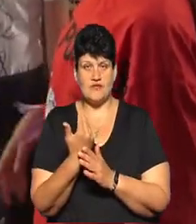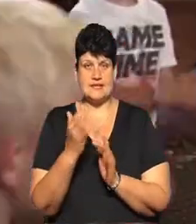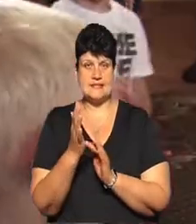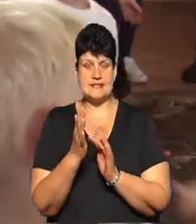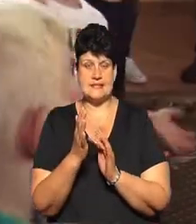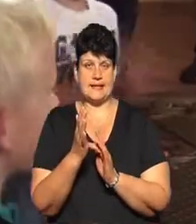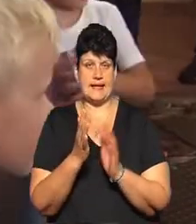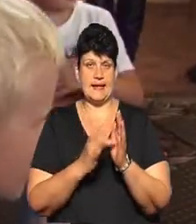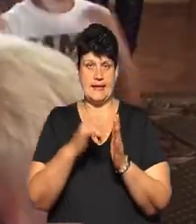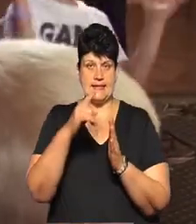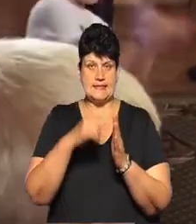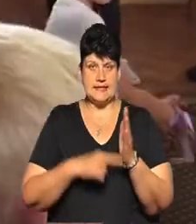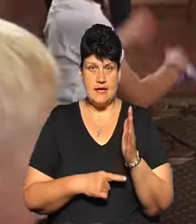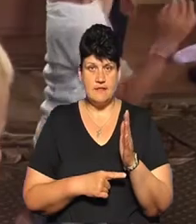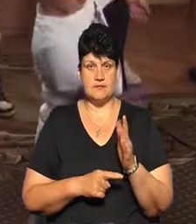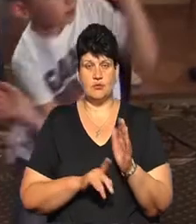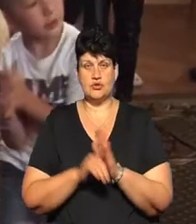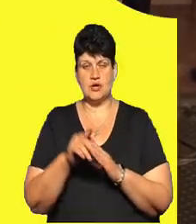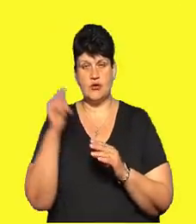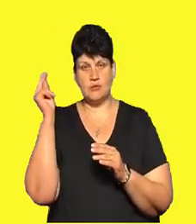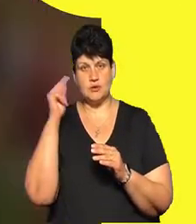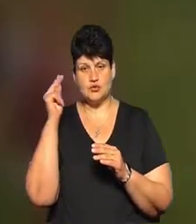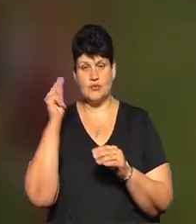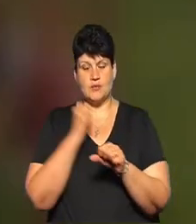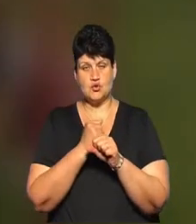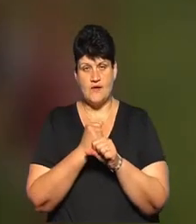Тернопільщині запрацював табір «Канікули з Богом».